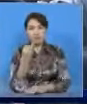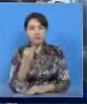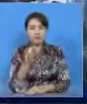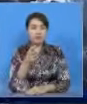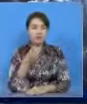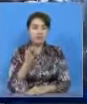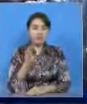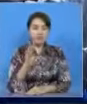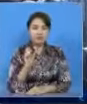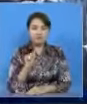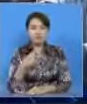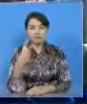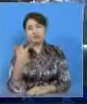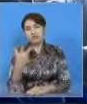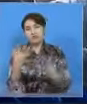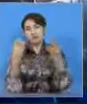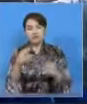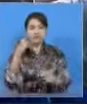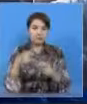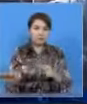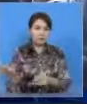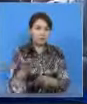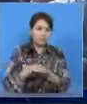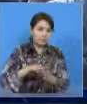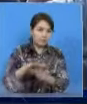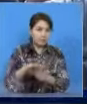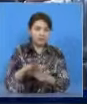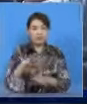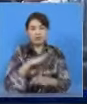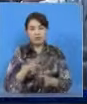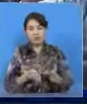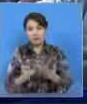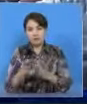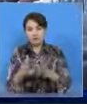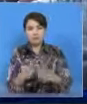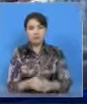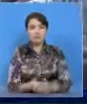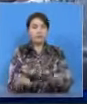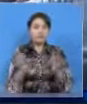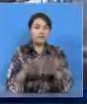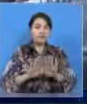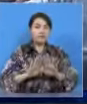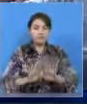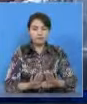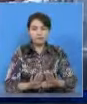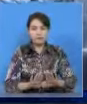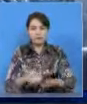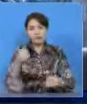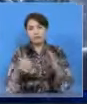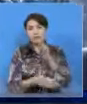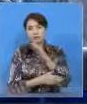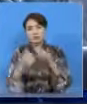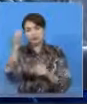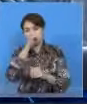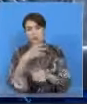Пасова. То есть 2-3 дня мы закончим все полностью, что касается асфальтного покрытия. И останется только... До конца года мы